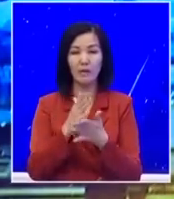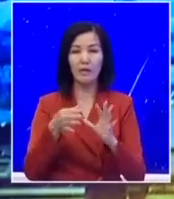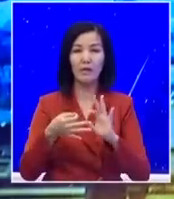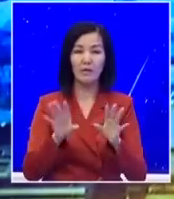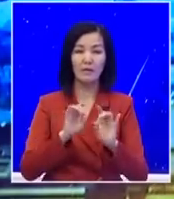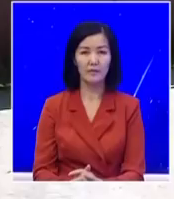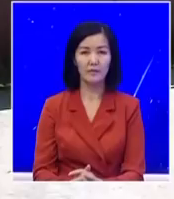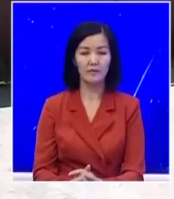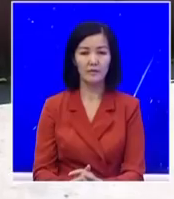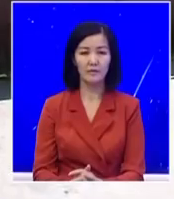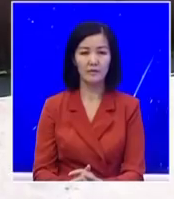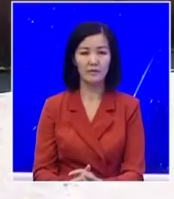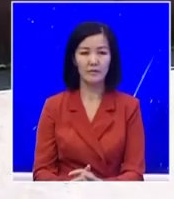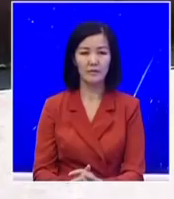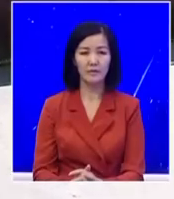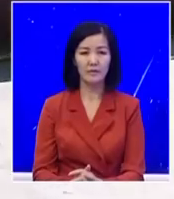берсін.